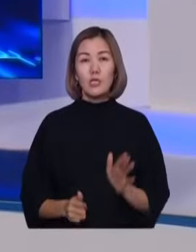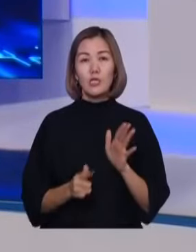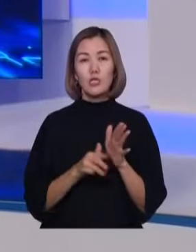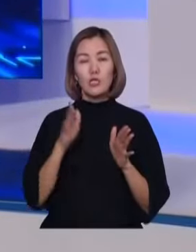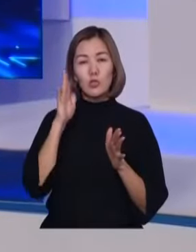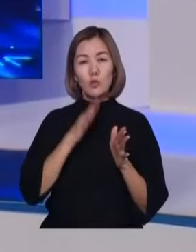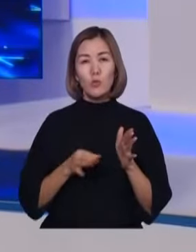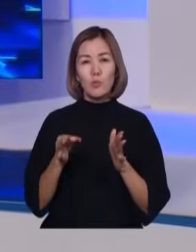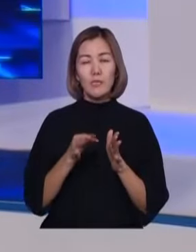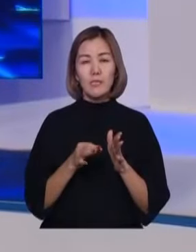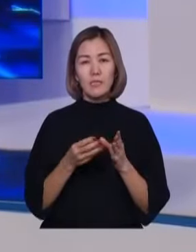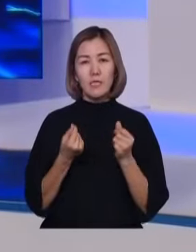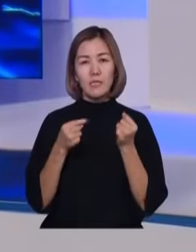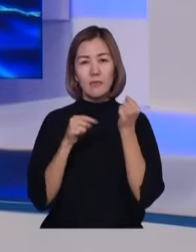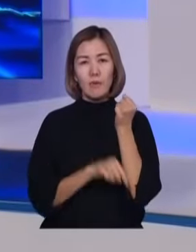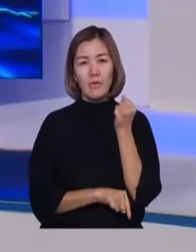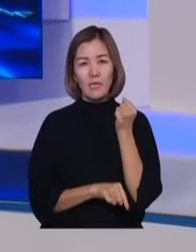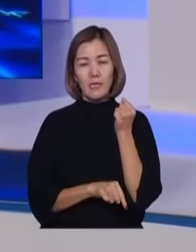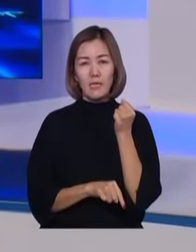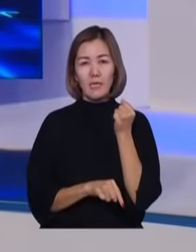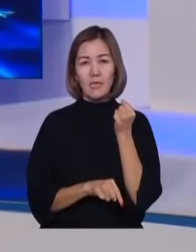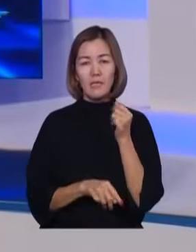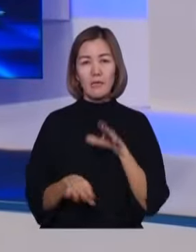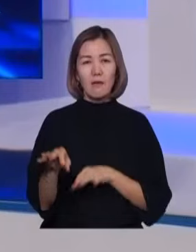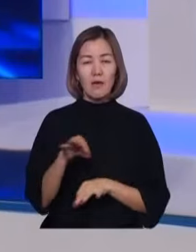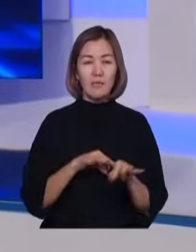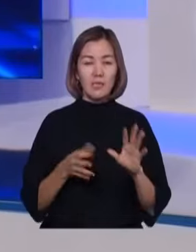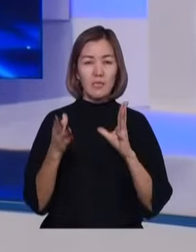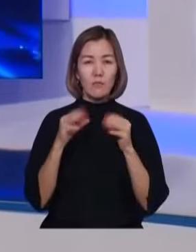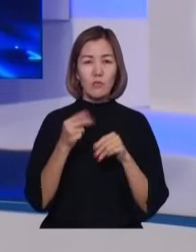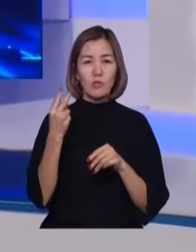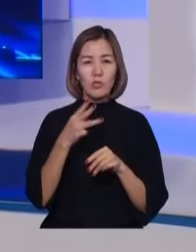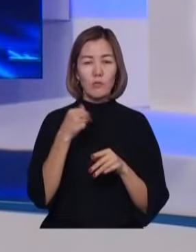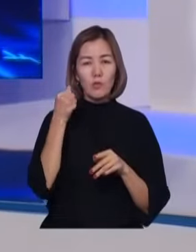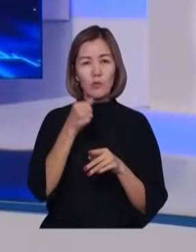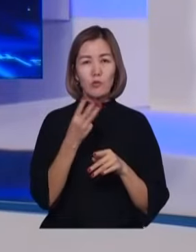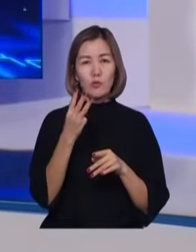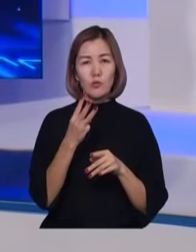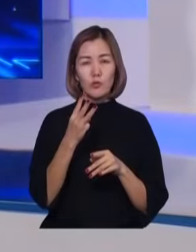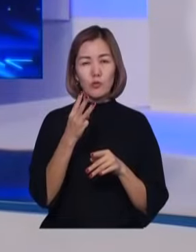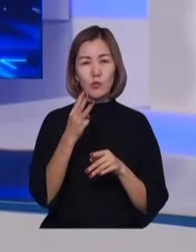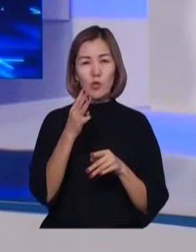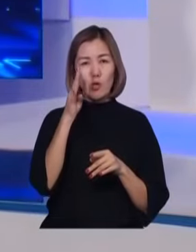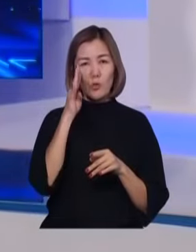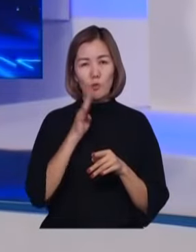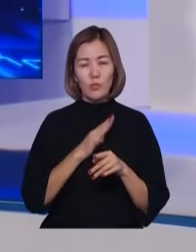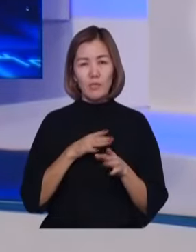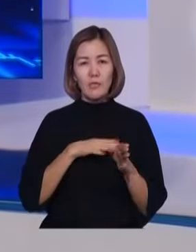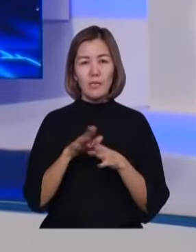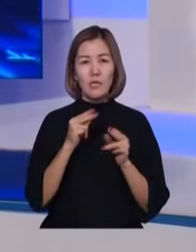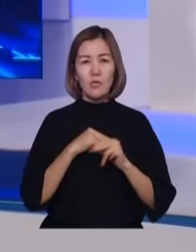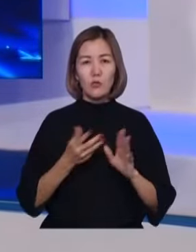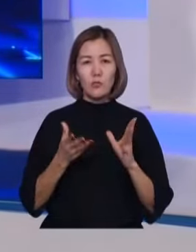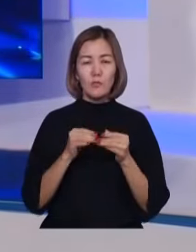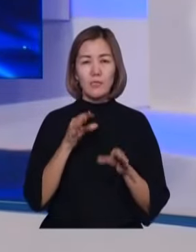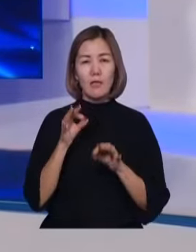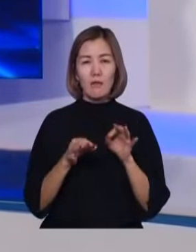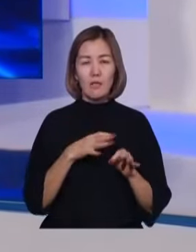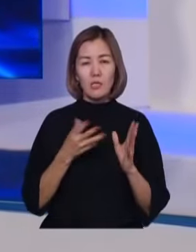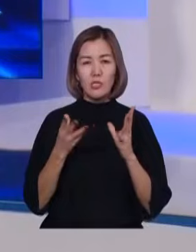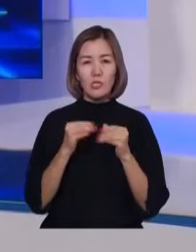Жетісу облысында сыбайлас жемқорлық тәуекелдер картасы бойынша 2024 жылдың 3-ші 90-ында атқарылған жұмыс нәтижелері